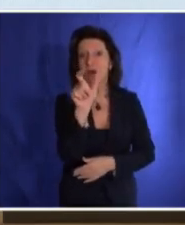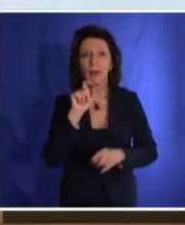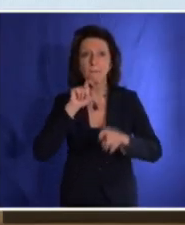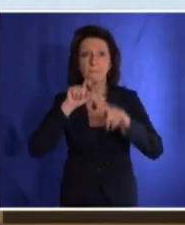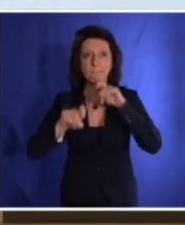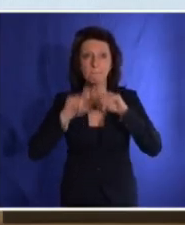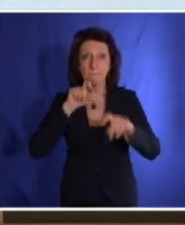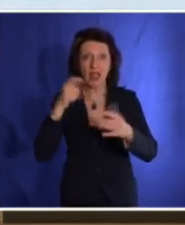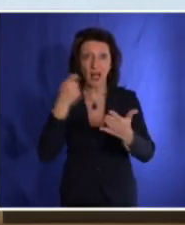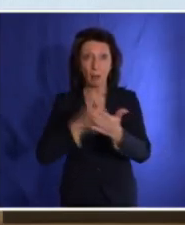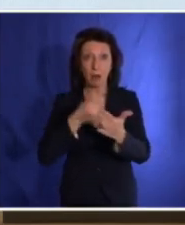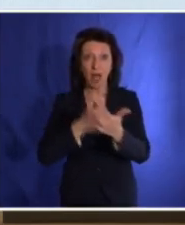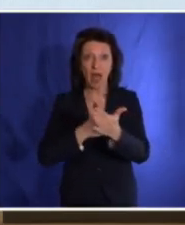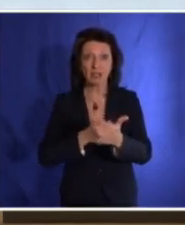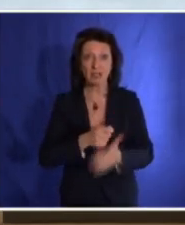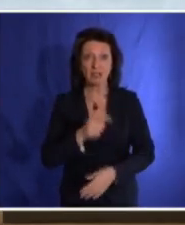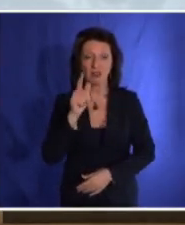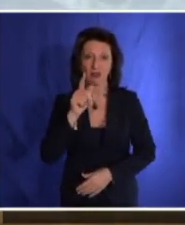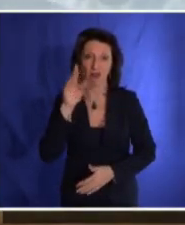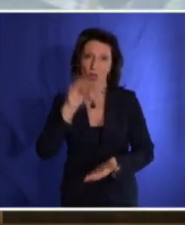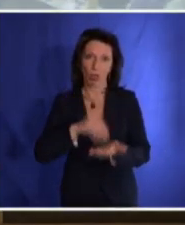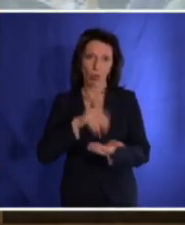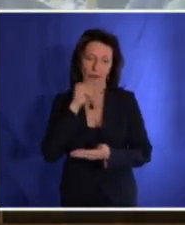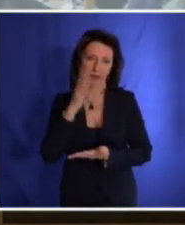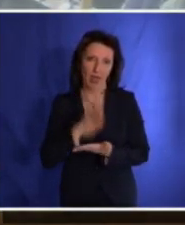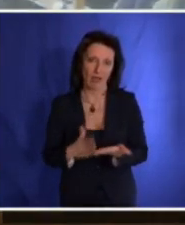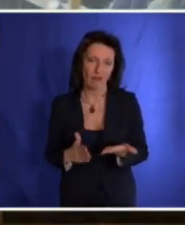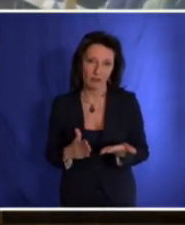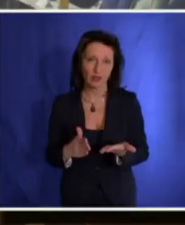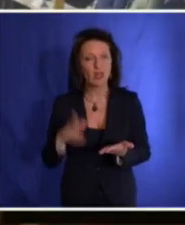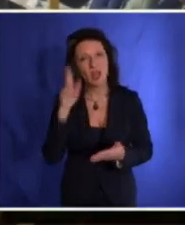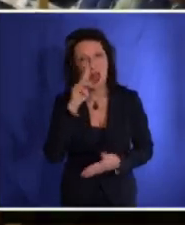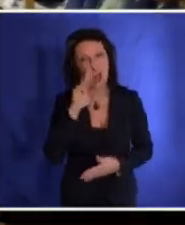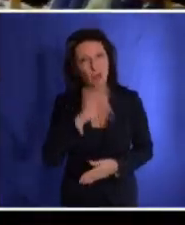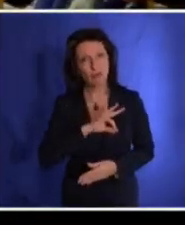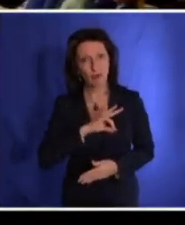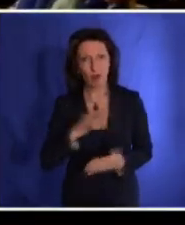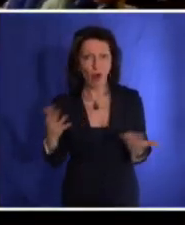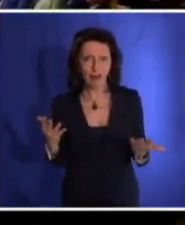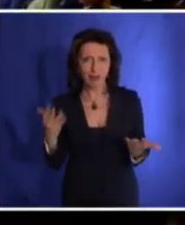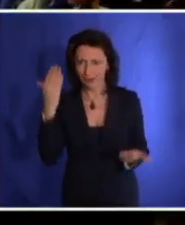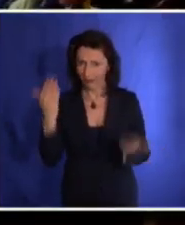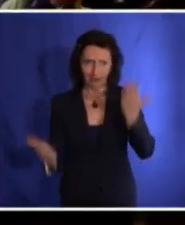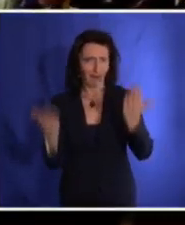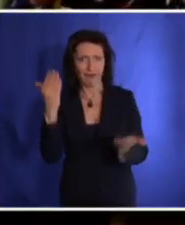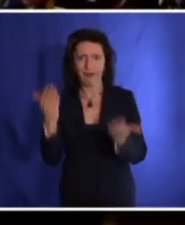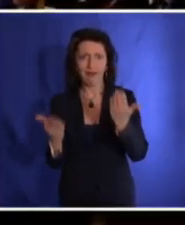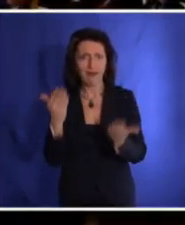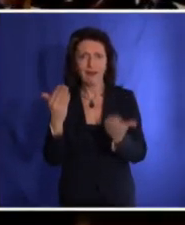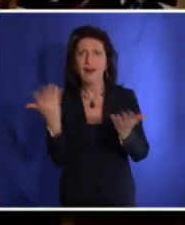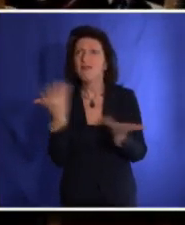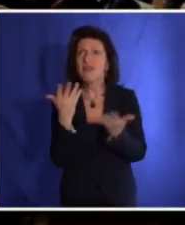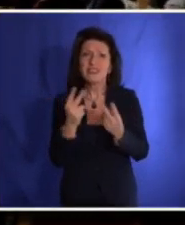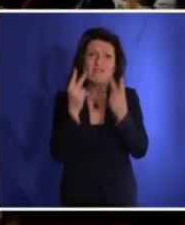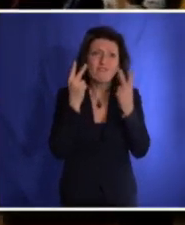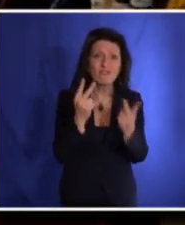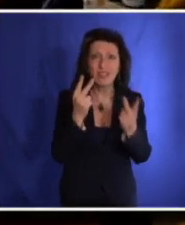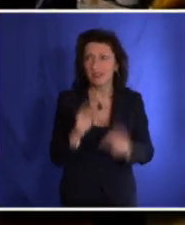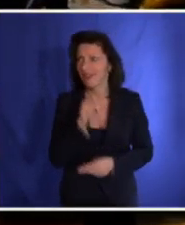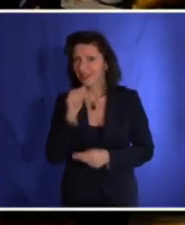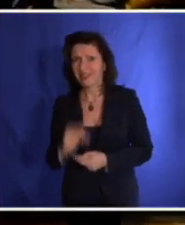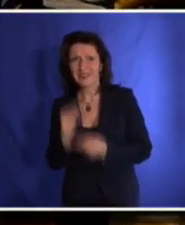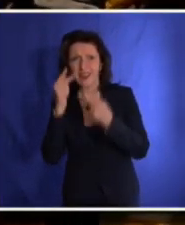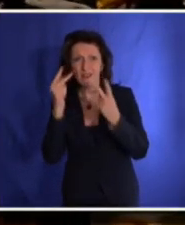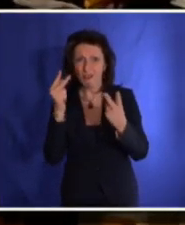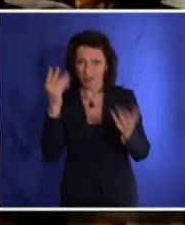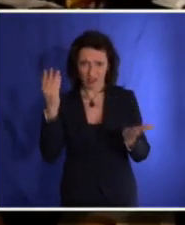Milchpreis nicht einmal die Hälfte. Liebe Freunde, da stimmt doch die Gewichtung nicht, was wichtig ist und was nicht wichtig